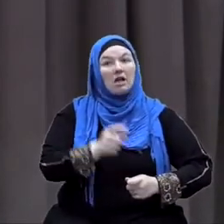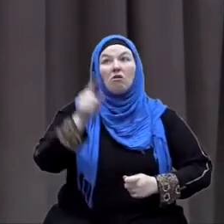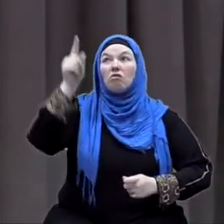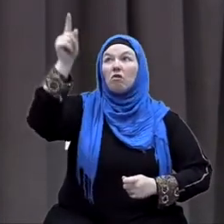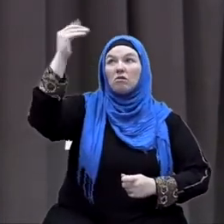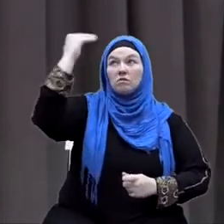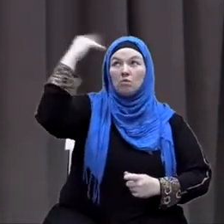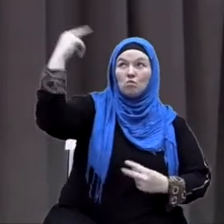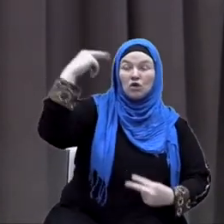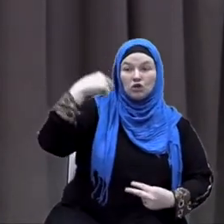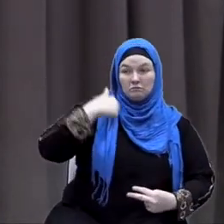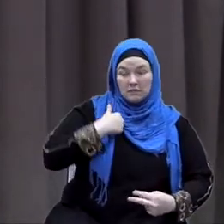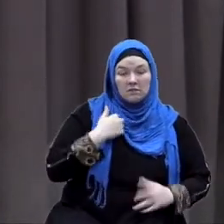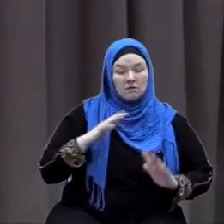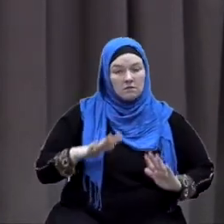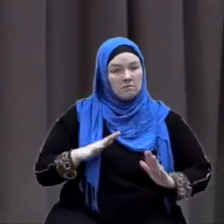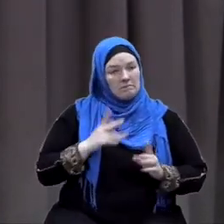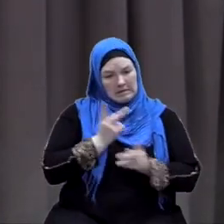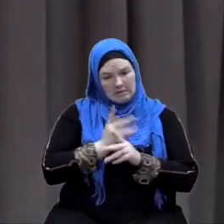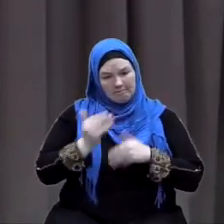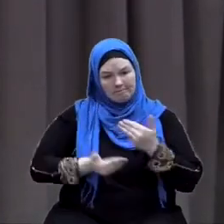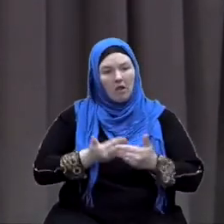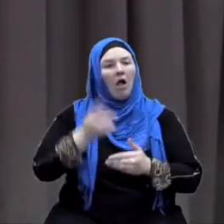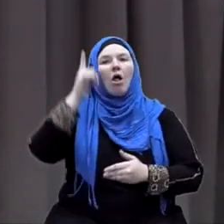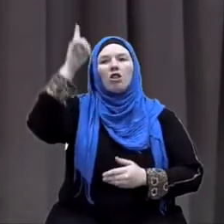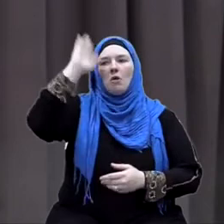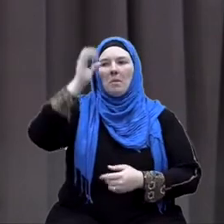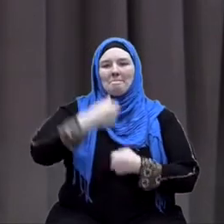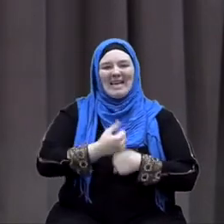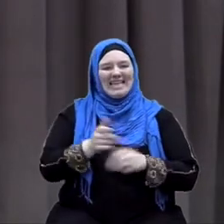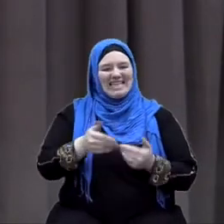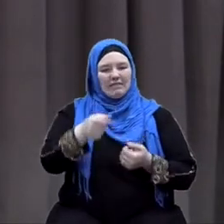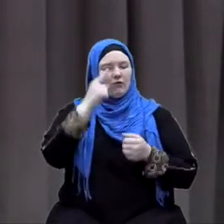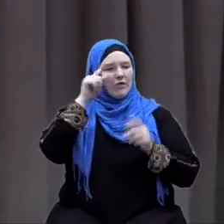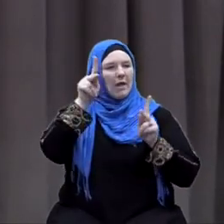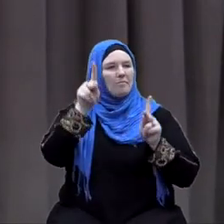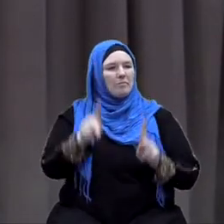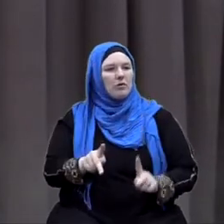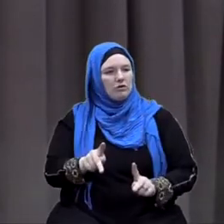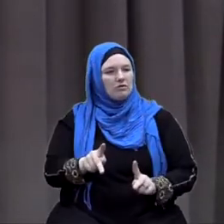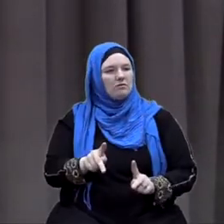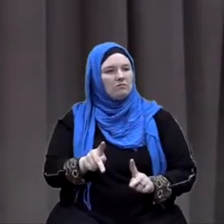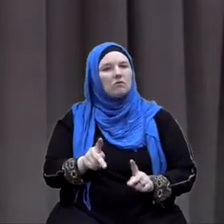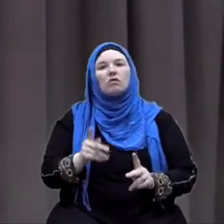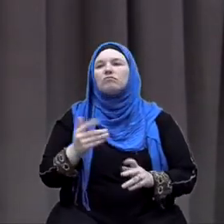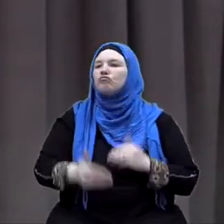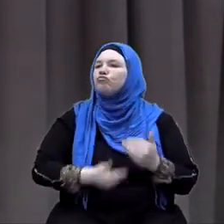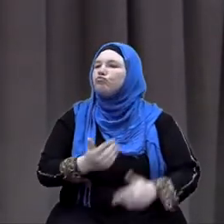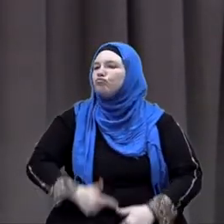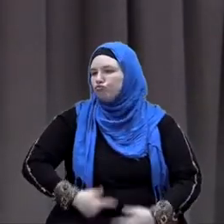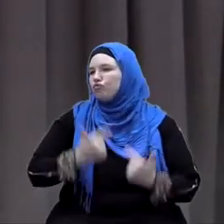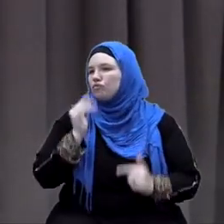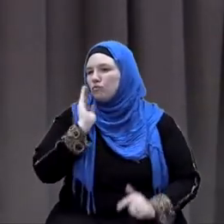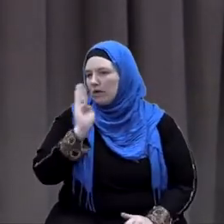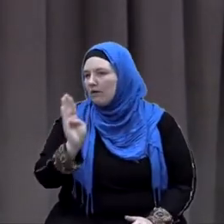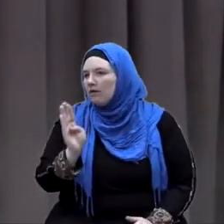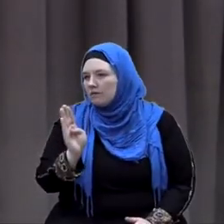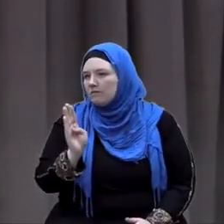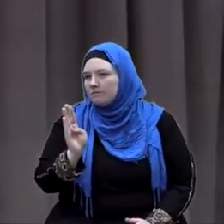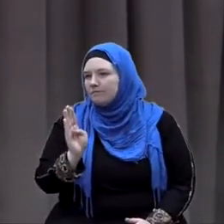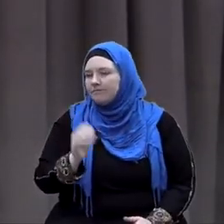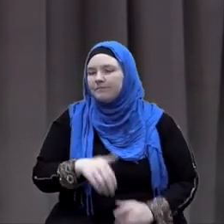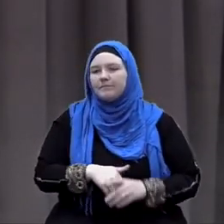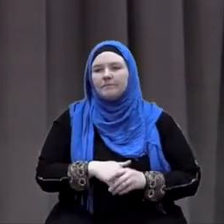ta'ala, Allah will make it easy for him to get to what is easy. فَسَنُيَسِّرُهُ